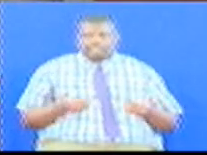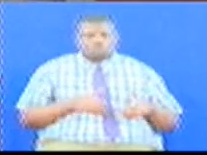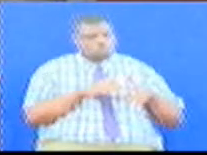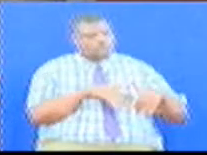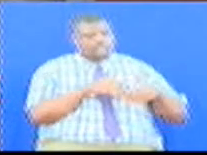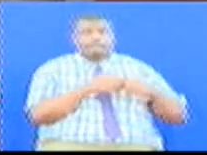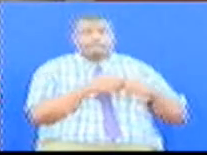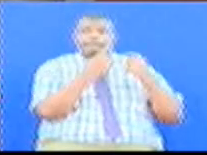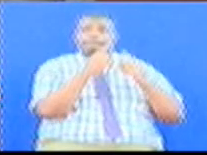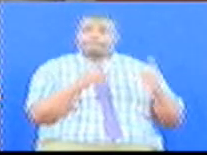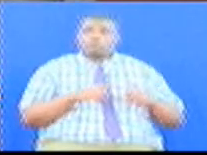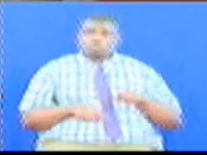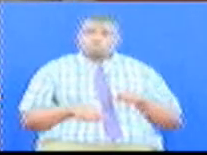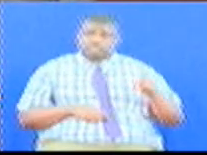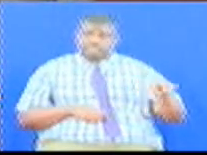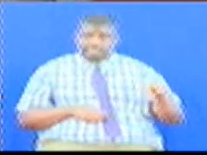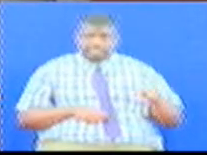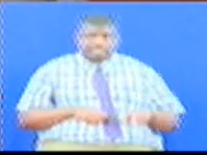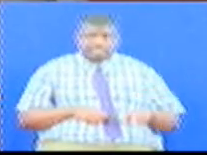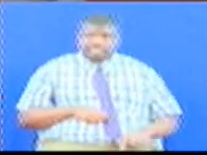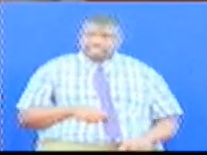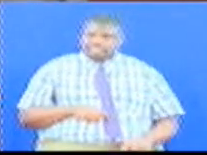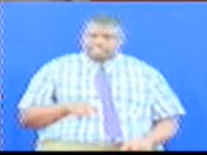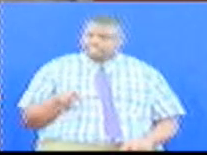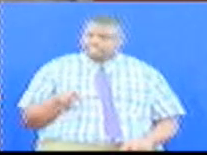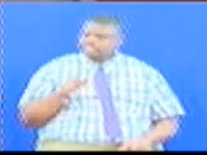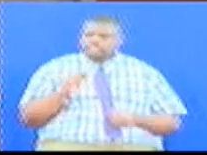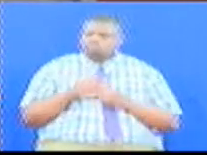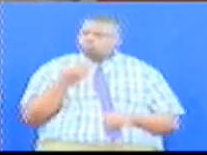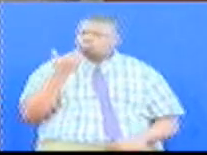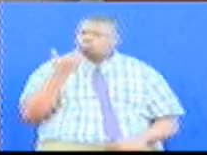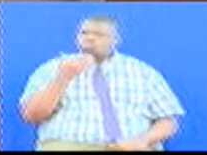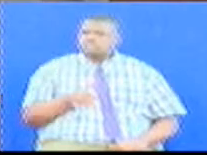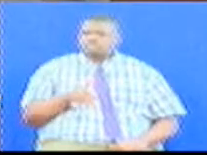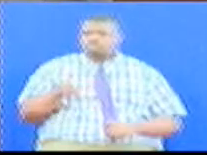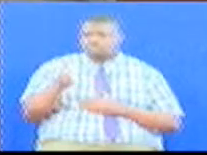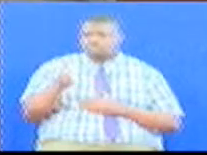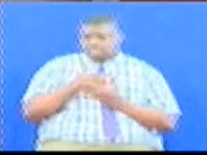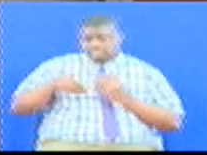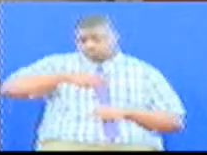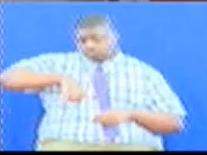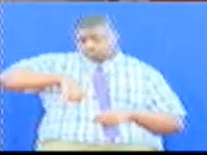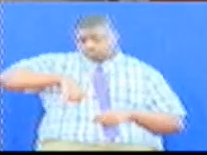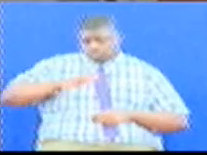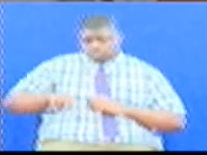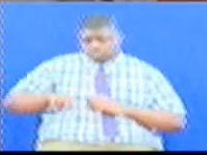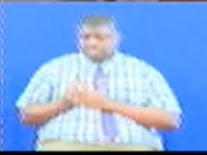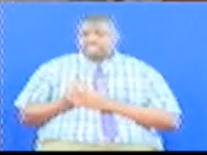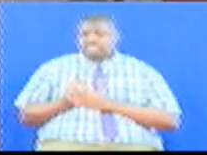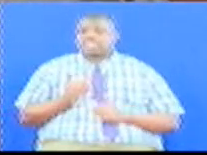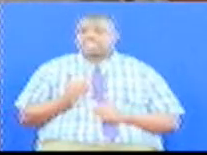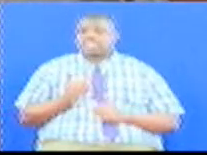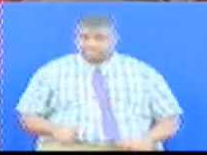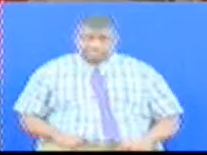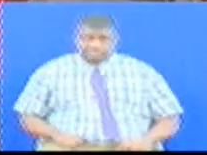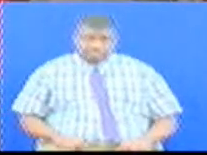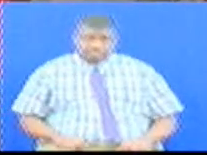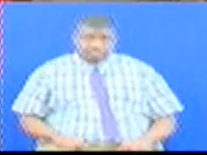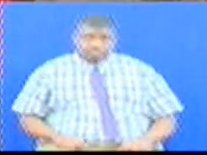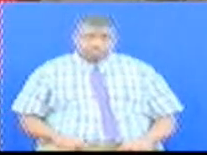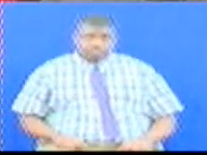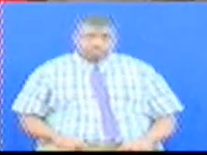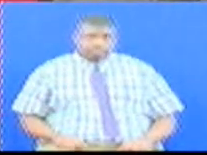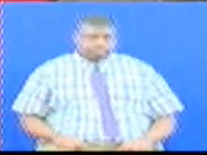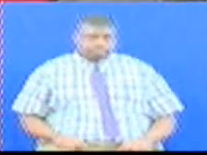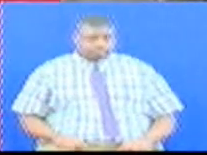ambayo hiyo kwa kweli ndio moja ya mimili mikubwa katika maeneo yetu sisi. Mheshimiwa Naibu Speaker, kiukweli kabisa